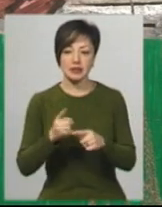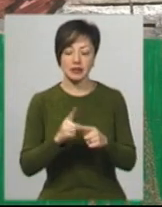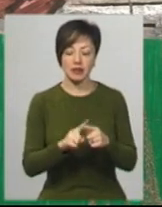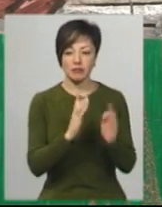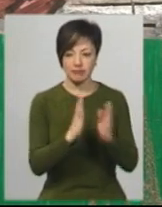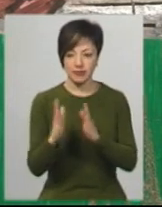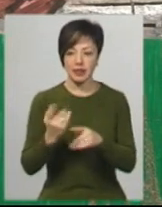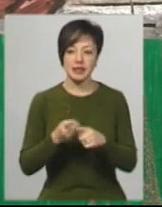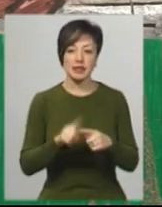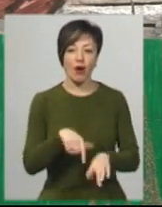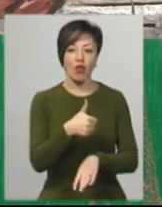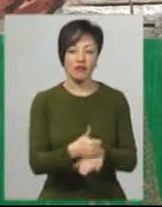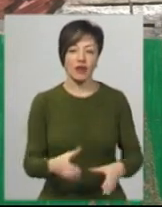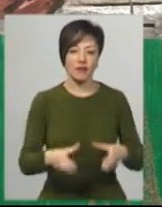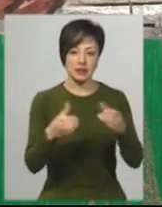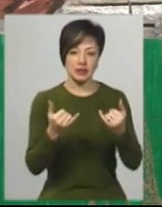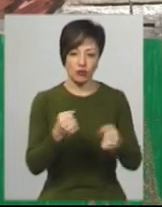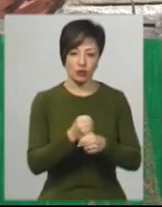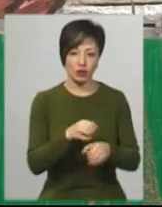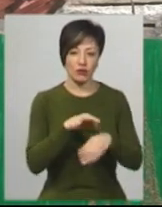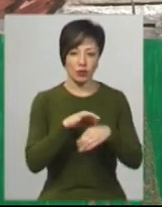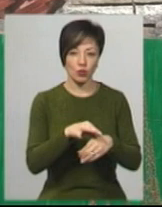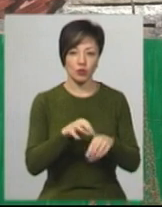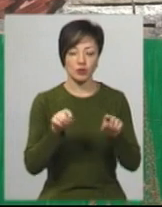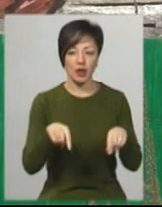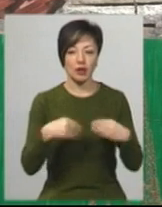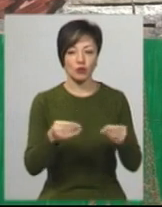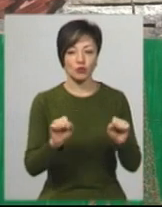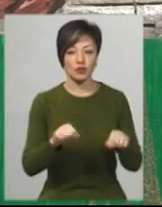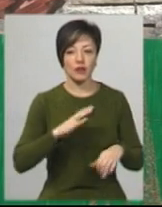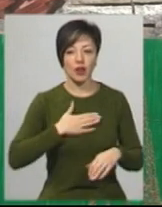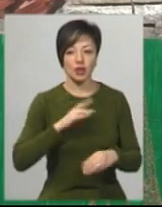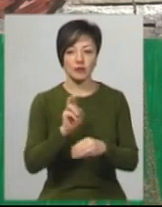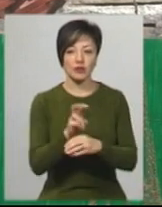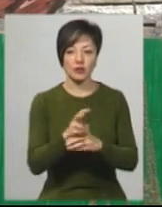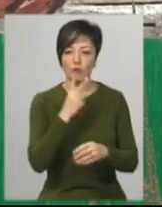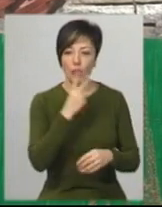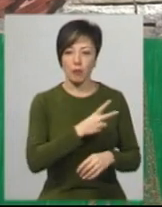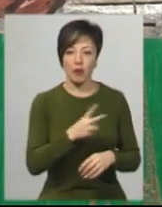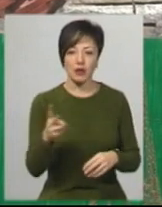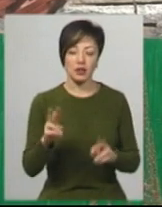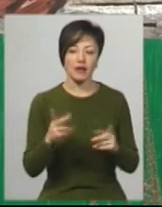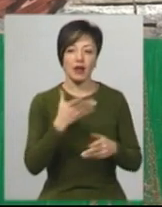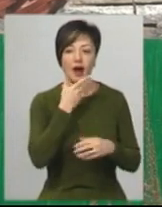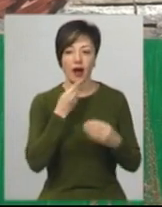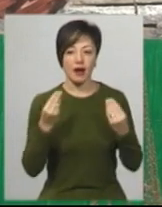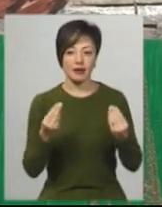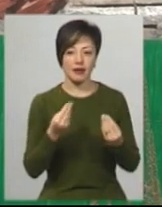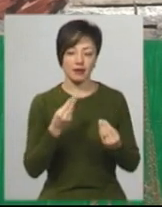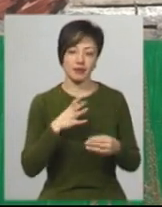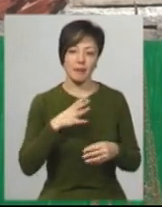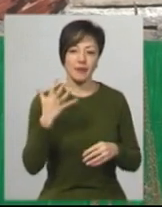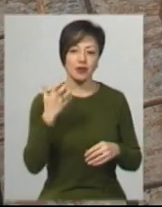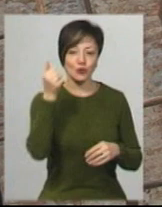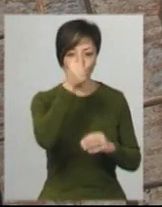І зрозуміло, ті роботи, які зараз ми проводимо, вони дадуть можливість нашим відвідувачам побачити, наскільки вона гарно виглядала